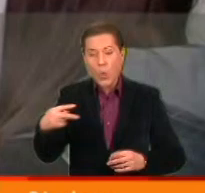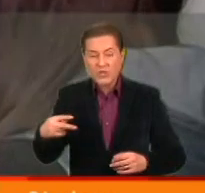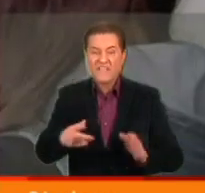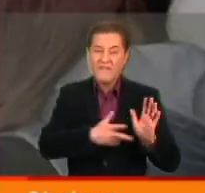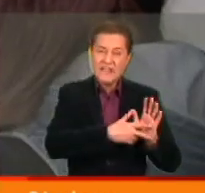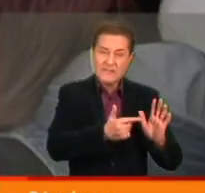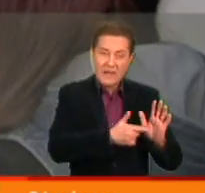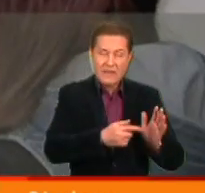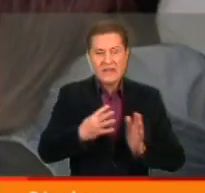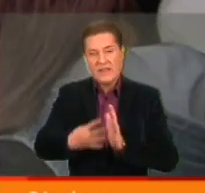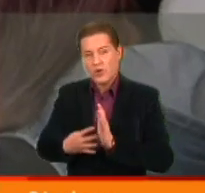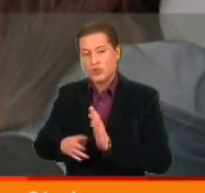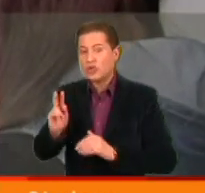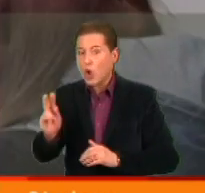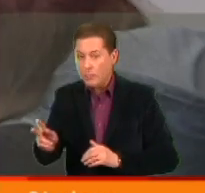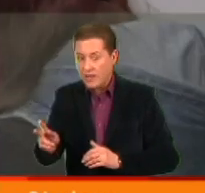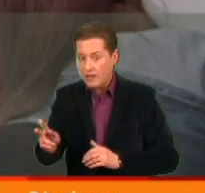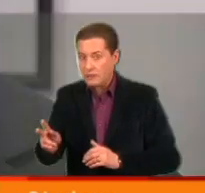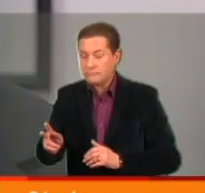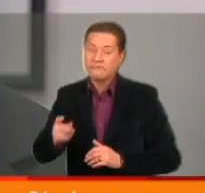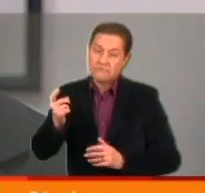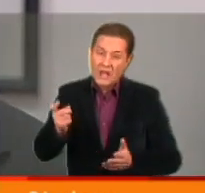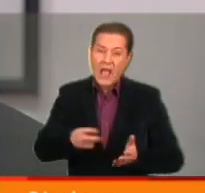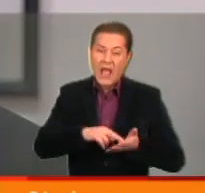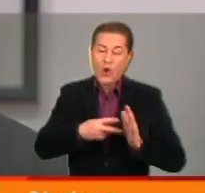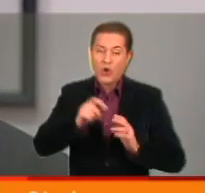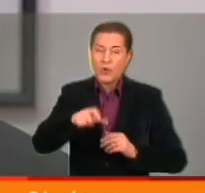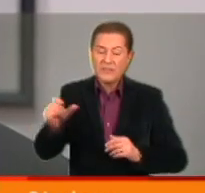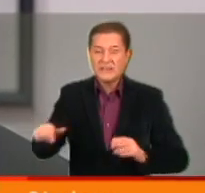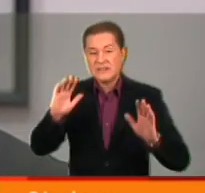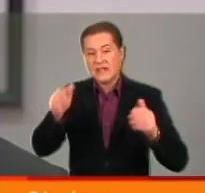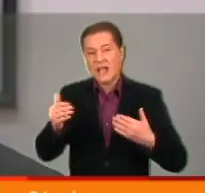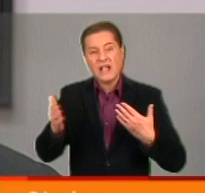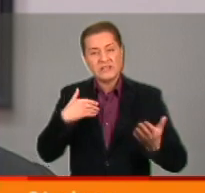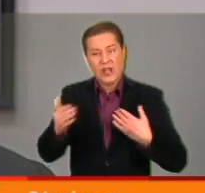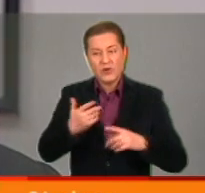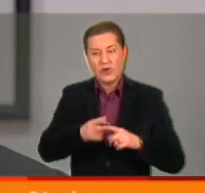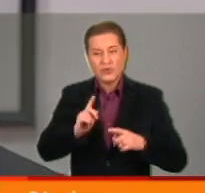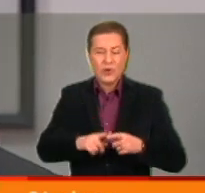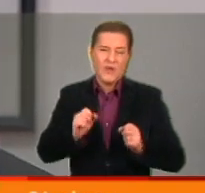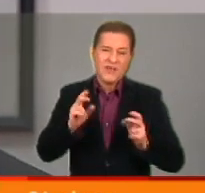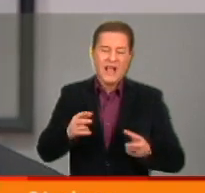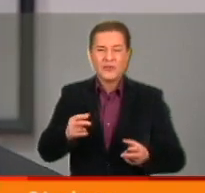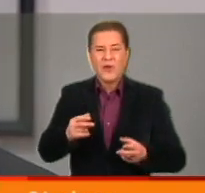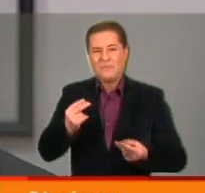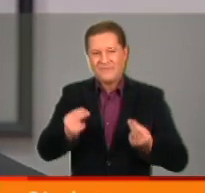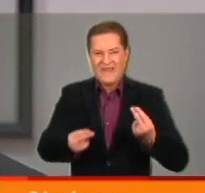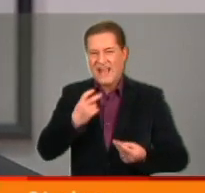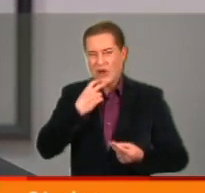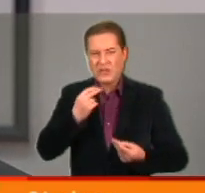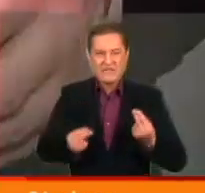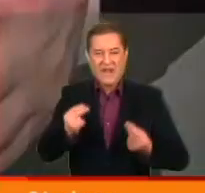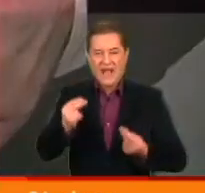8 гривень 90 копійок. Щоправда, економісти закликають ставитися до популярного індексу як до розваги. Єдине,